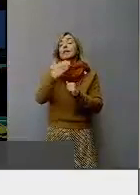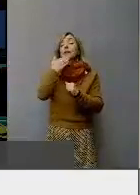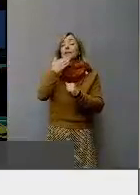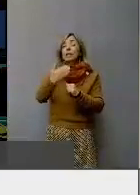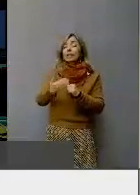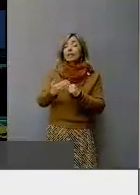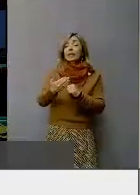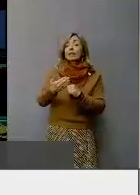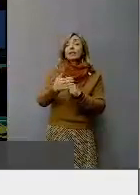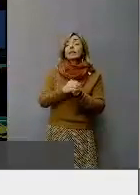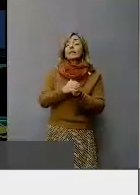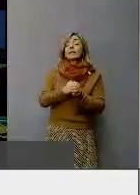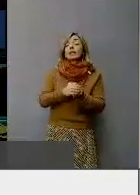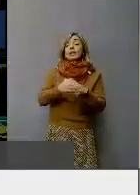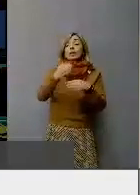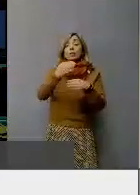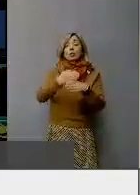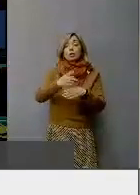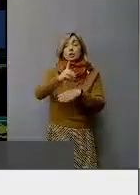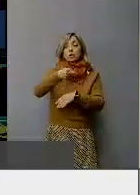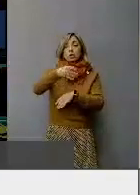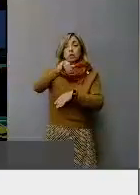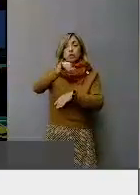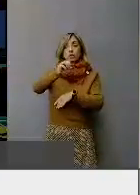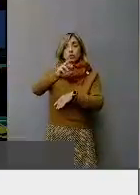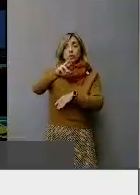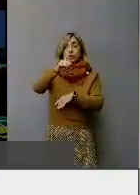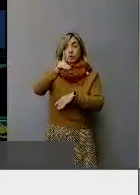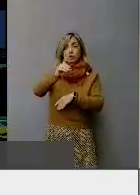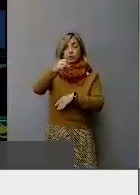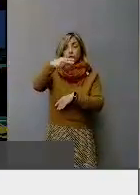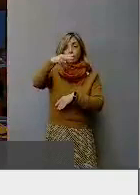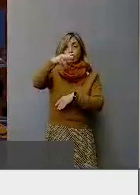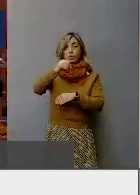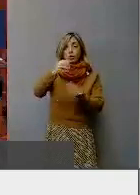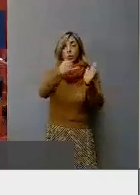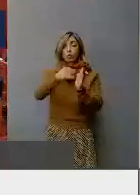per l'ultimo ordine del giorno numero 10 la parola